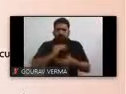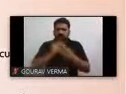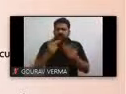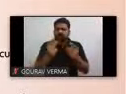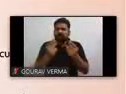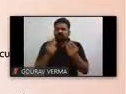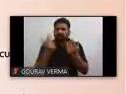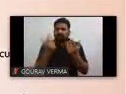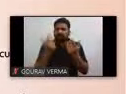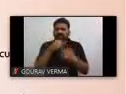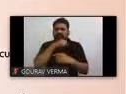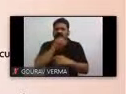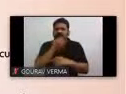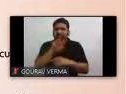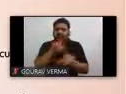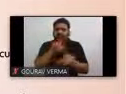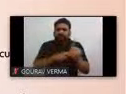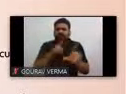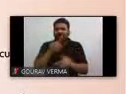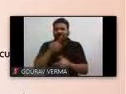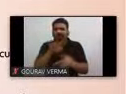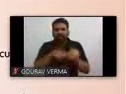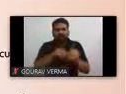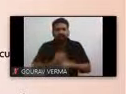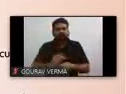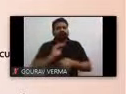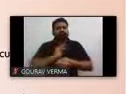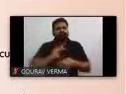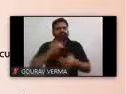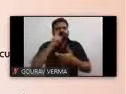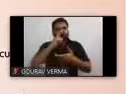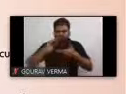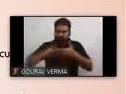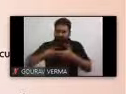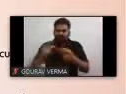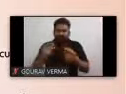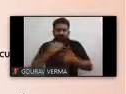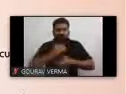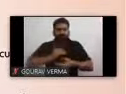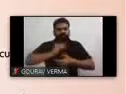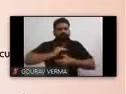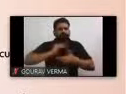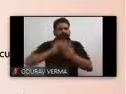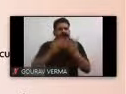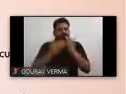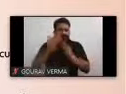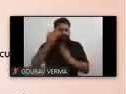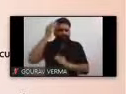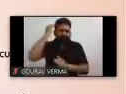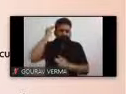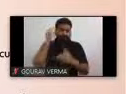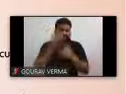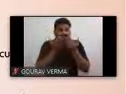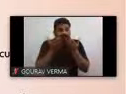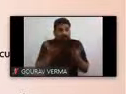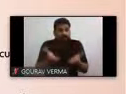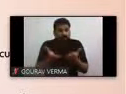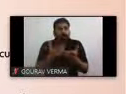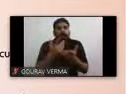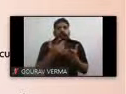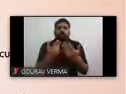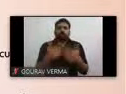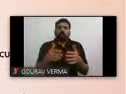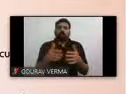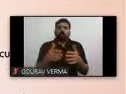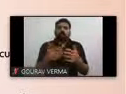था, 13-14 साल में बच्चे बच्ची जो लड़कियां हैं वो प्रेग्नेंट हो जाती थी, पर अब दूसरे एक्सट्रीम